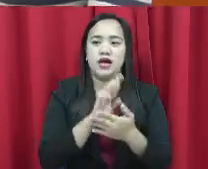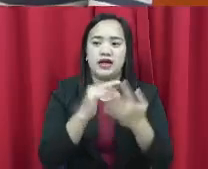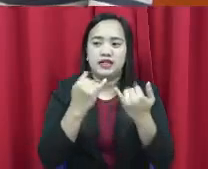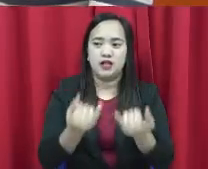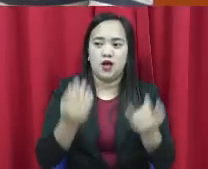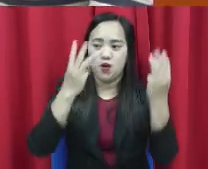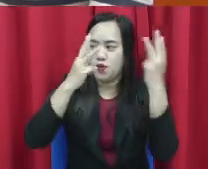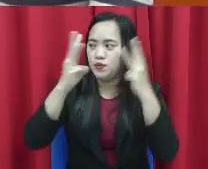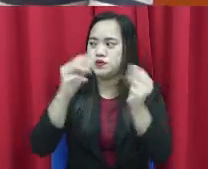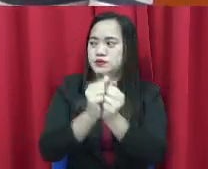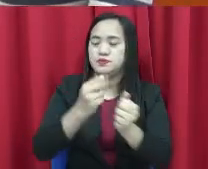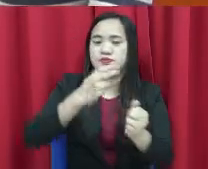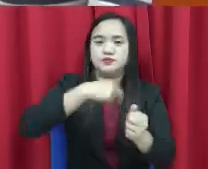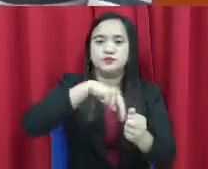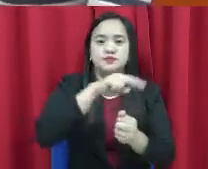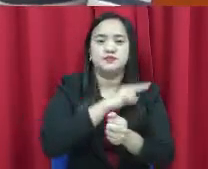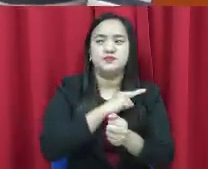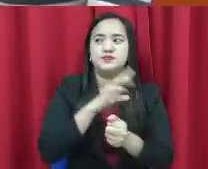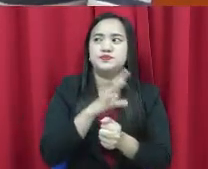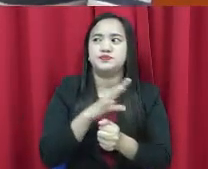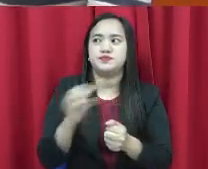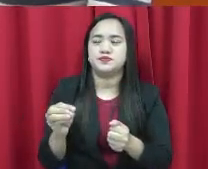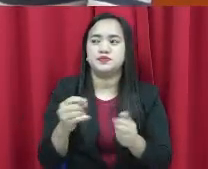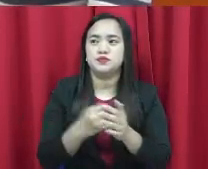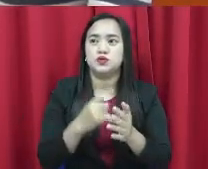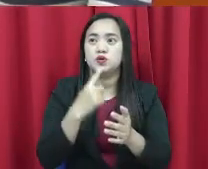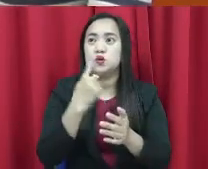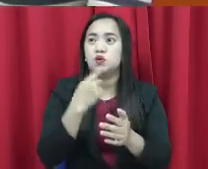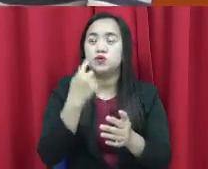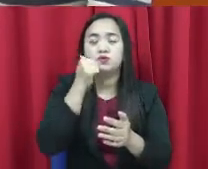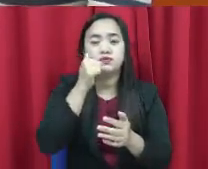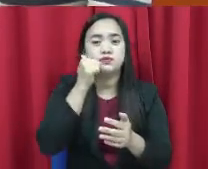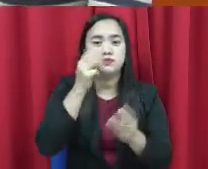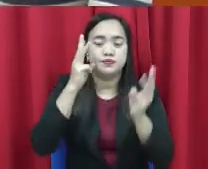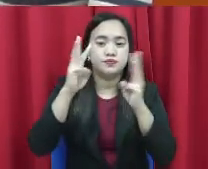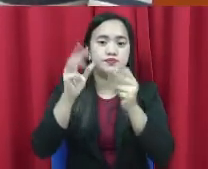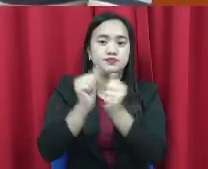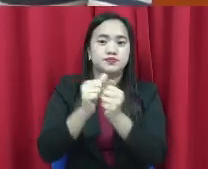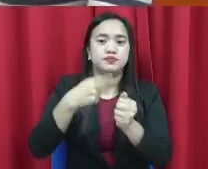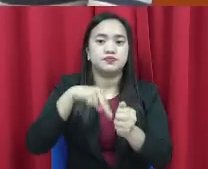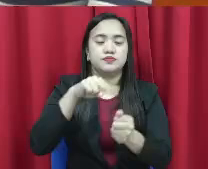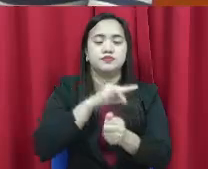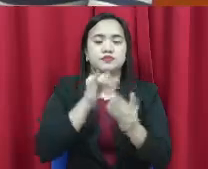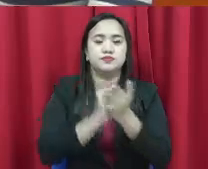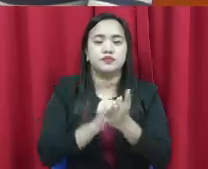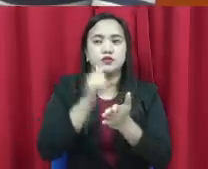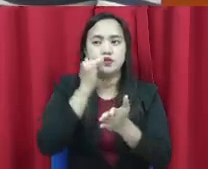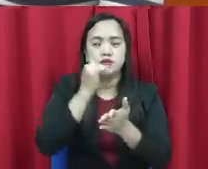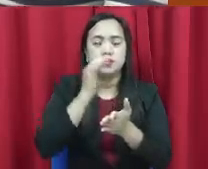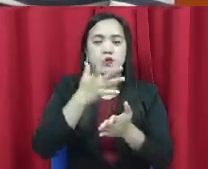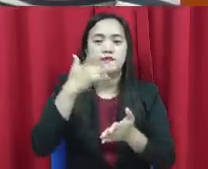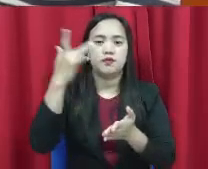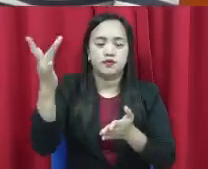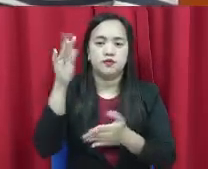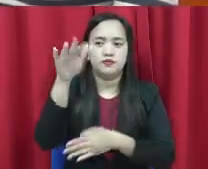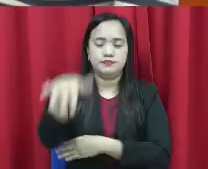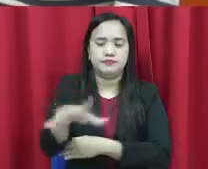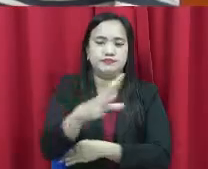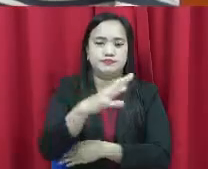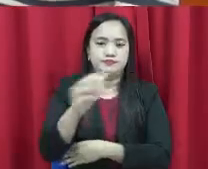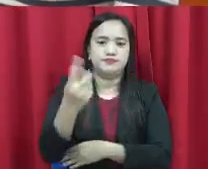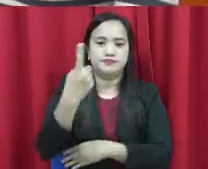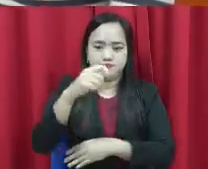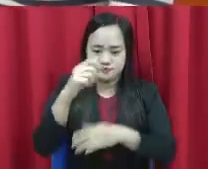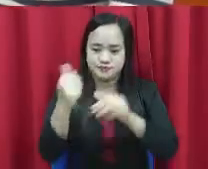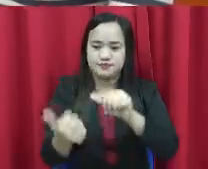ating mga abid viewers po Dian na sumusubaybay dito po sa ating pong favorite known time program